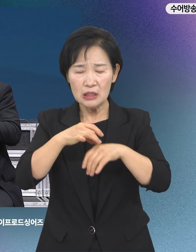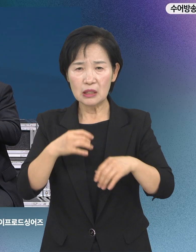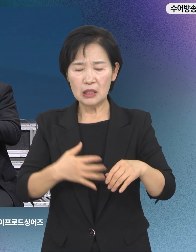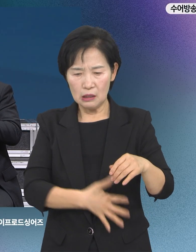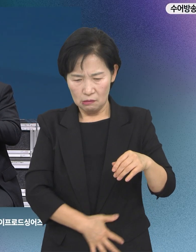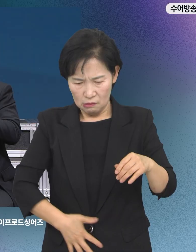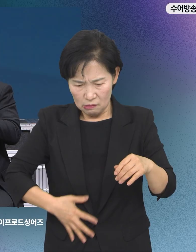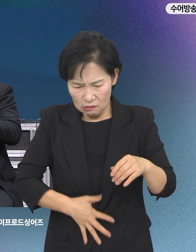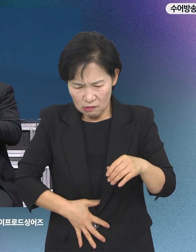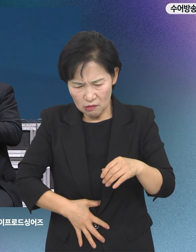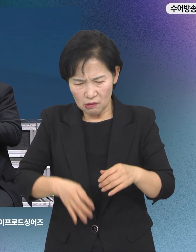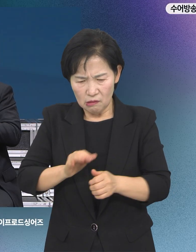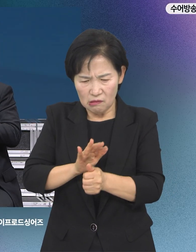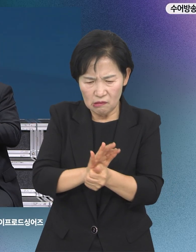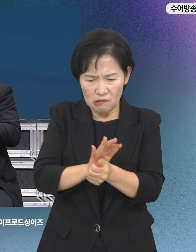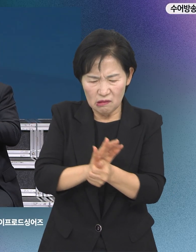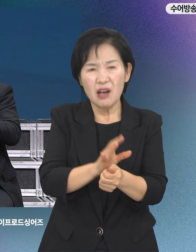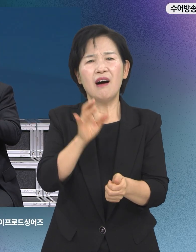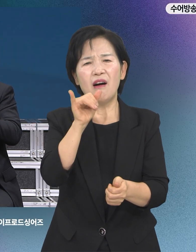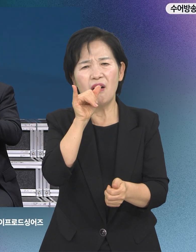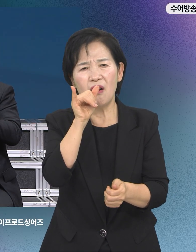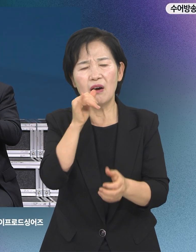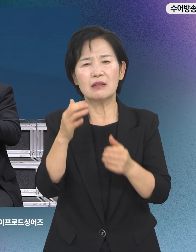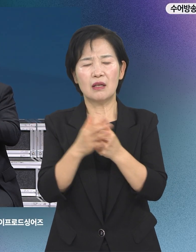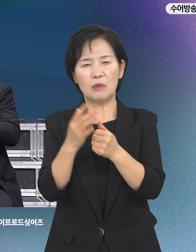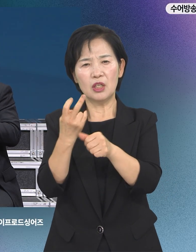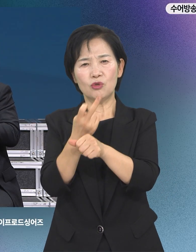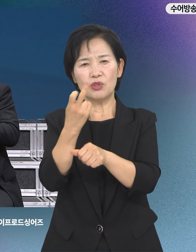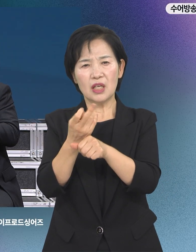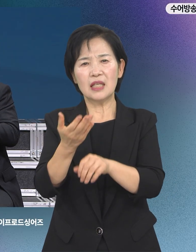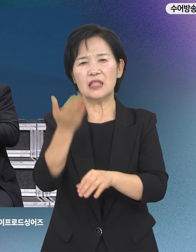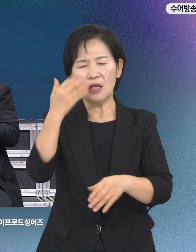12시간이나 걸리는 큰 수술이 돼야 한다고